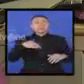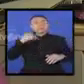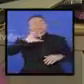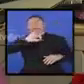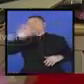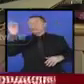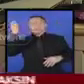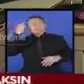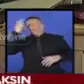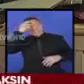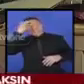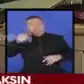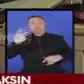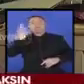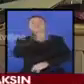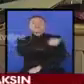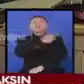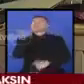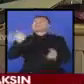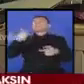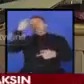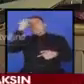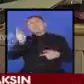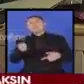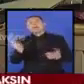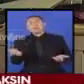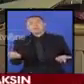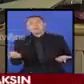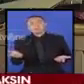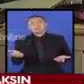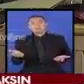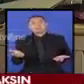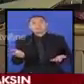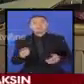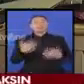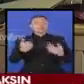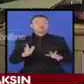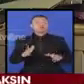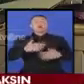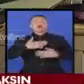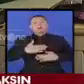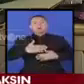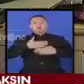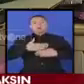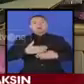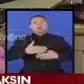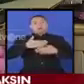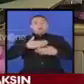pernah sakit. Kenapa sekarang saya divaksin jadi sakit? Keluhannya. Setelah gitu, Pak, napas.